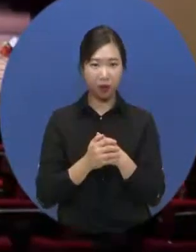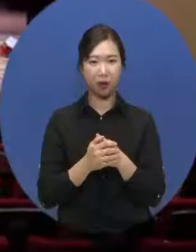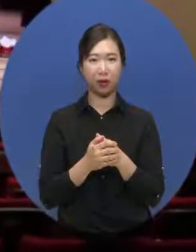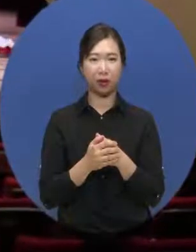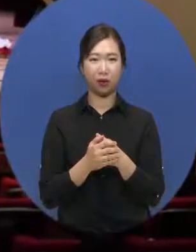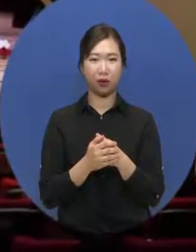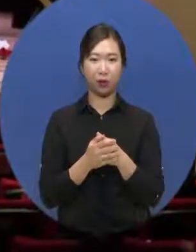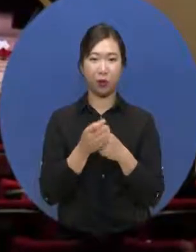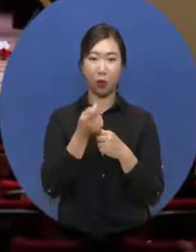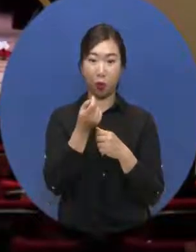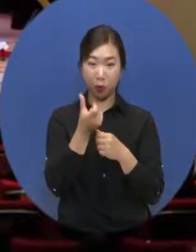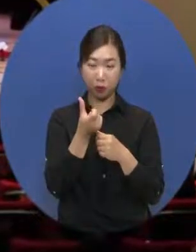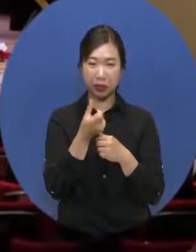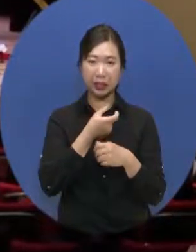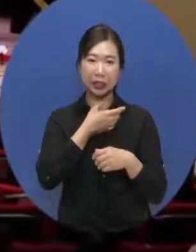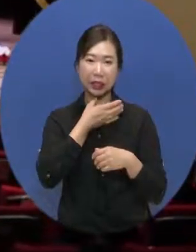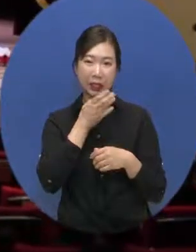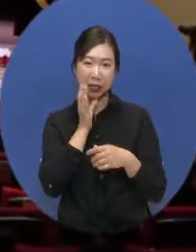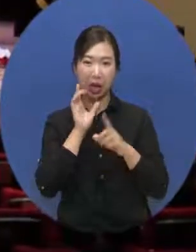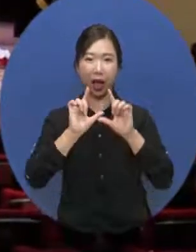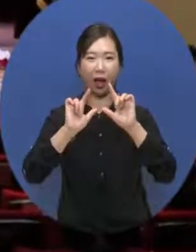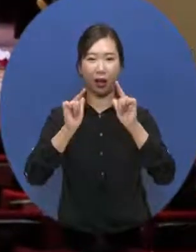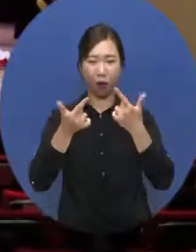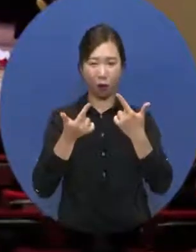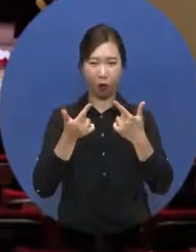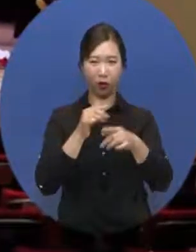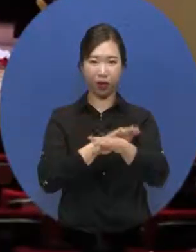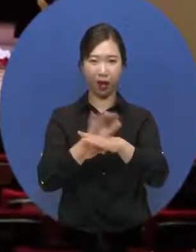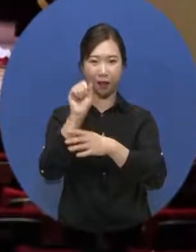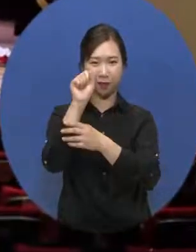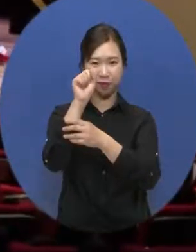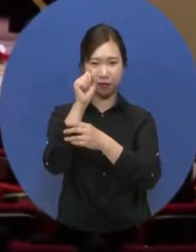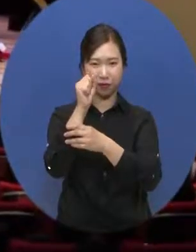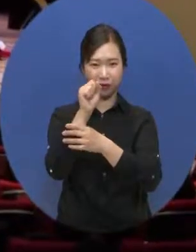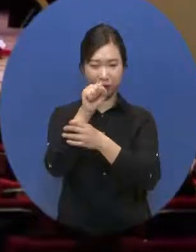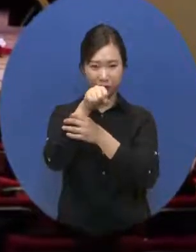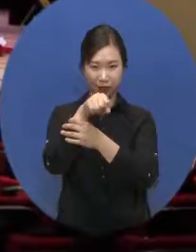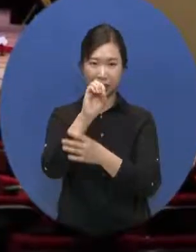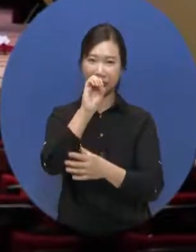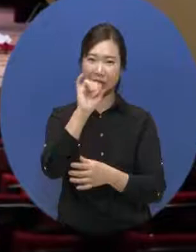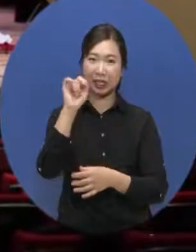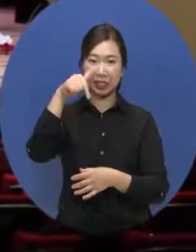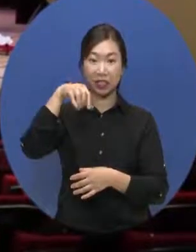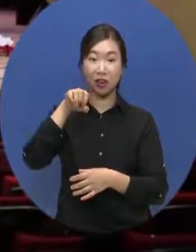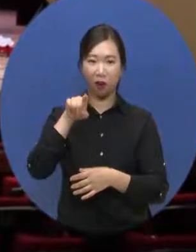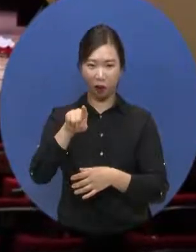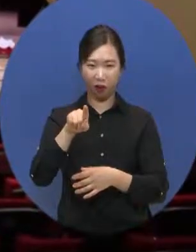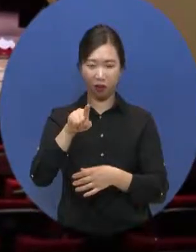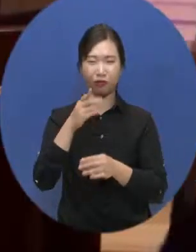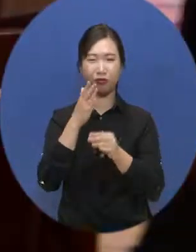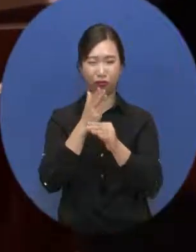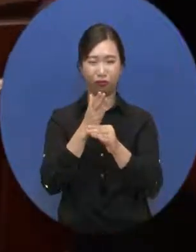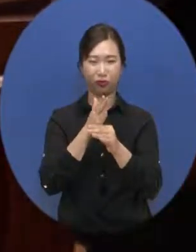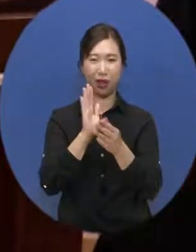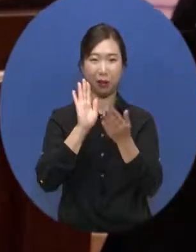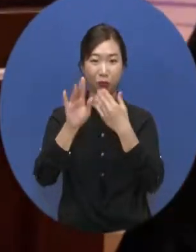조금씩 늙어가지 않고 익어갔더라고요. 네. 네, 앞으로 더 무르익어가도록 하겠습니다.